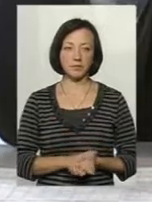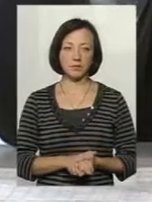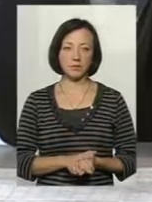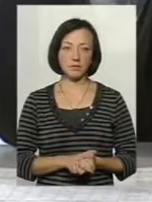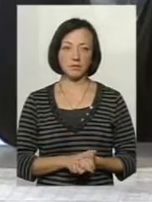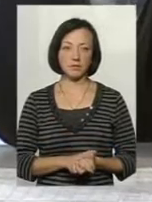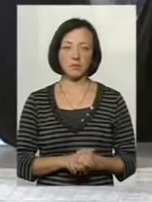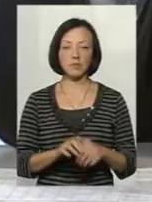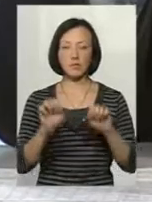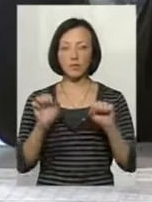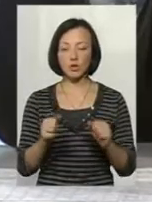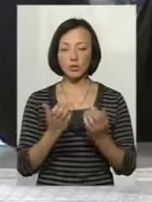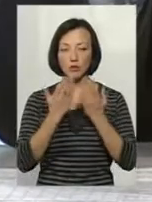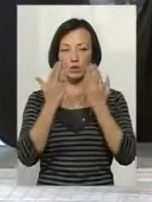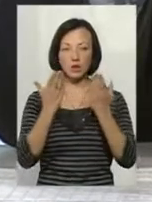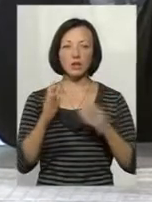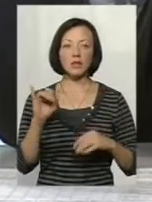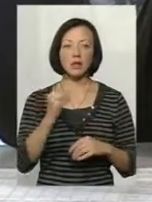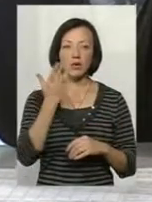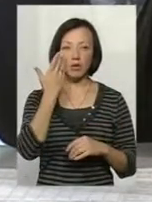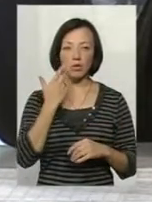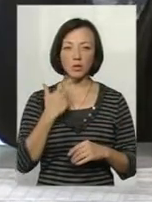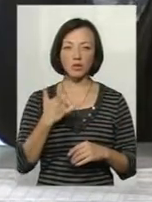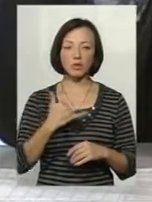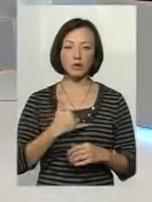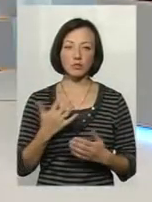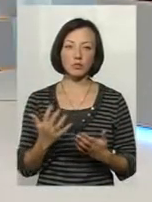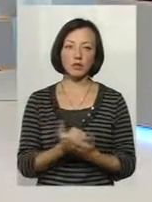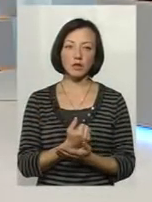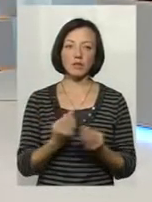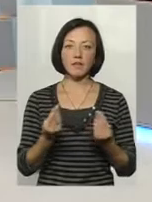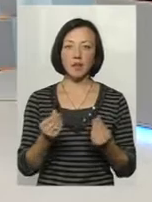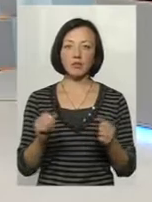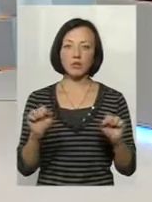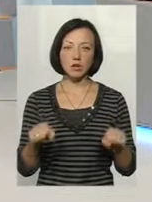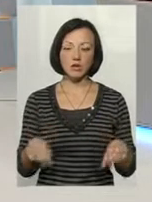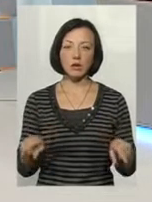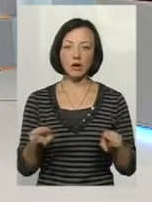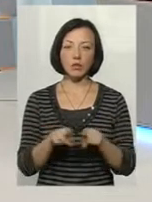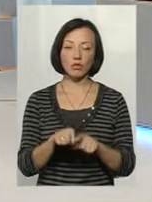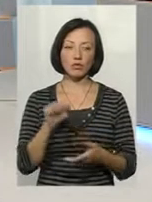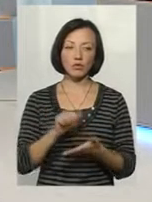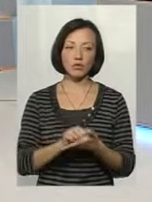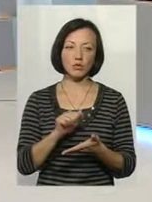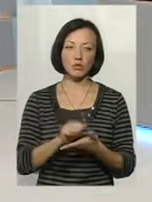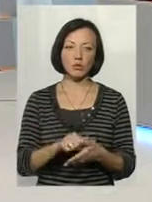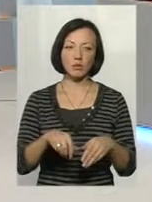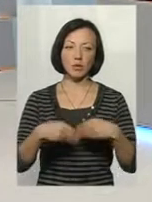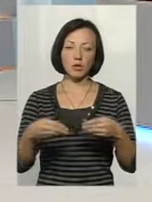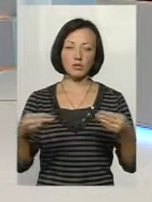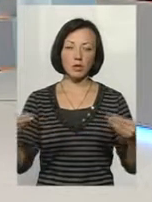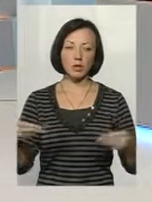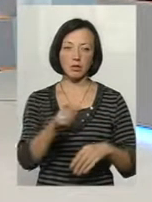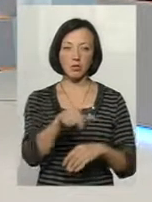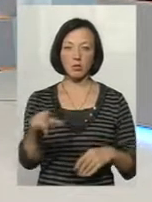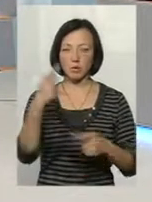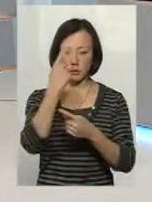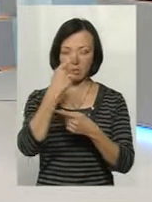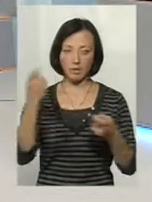і можна подивитися, і коли в нас виходить десь фінансові можливості, ми також людям поширюємо цю